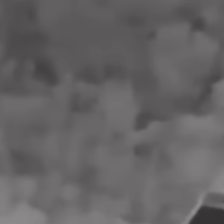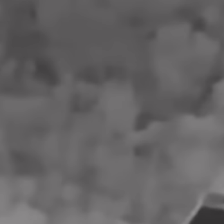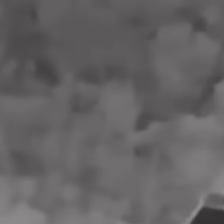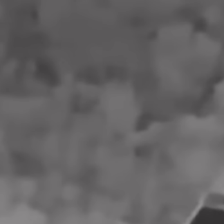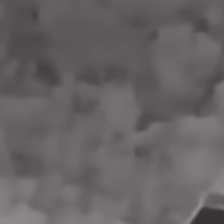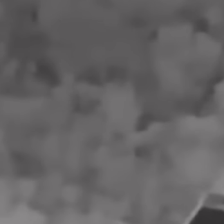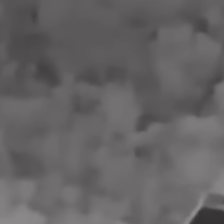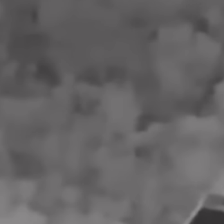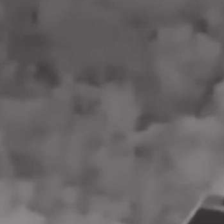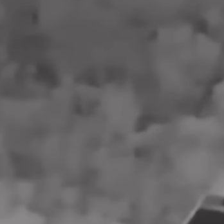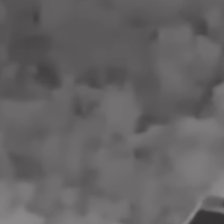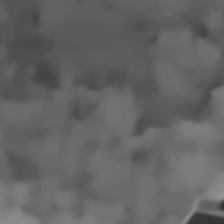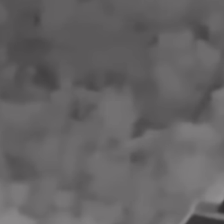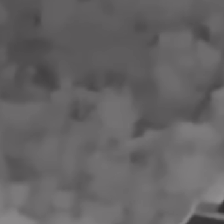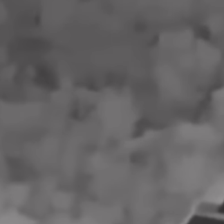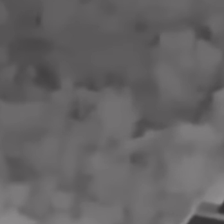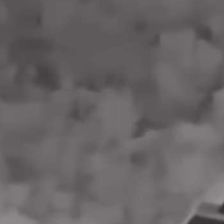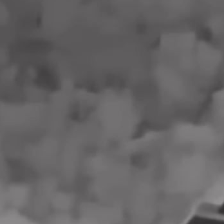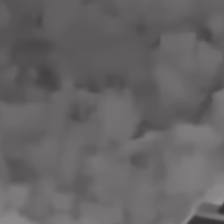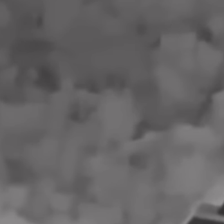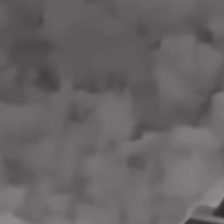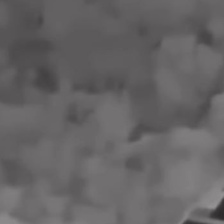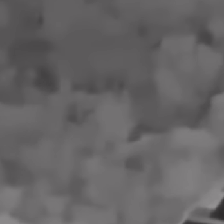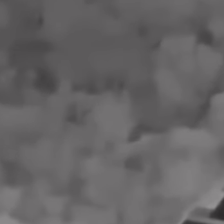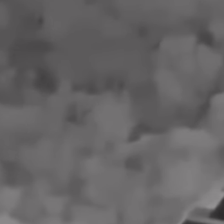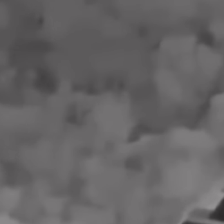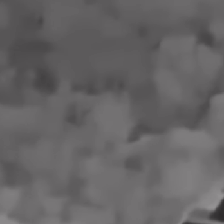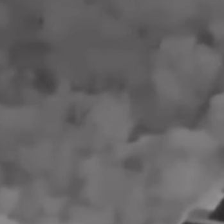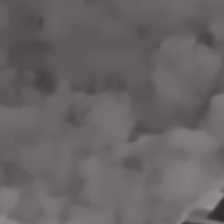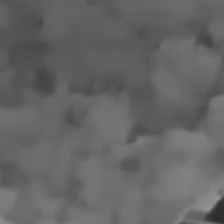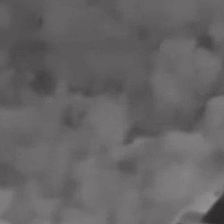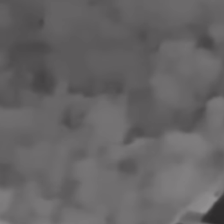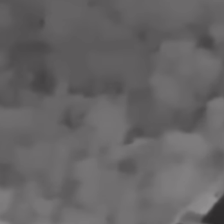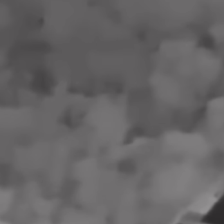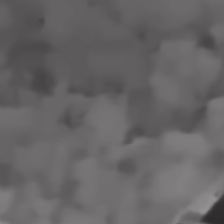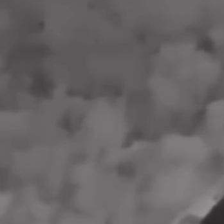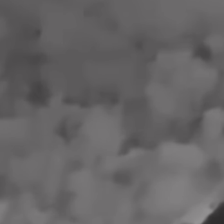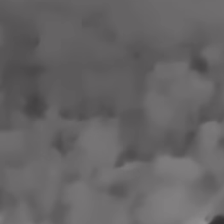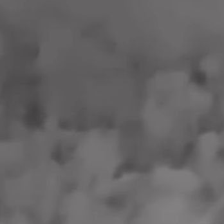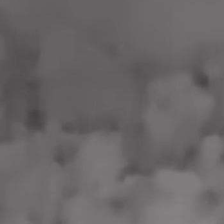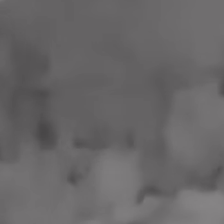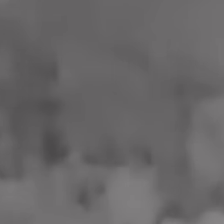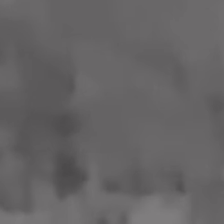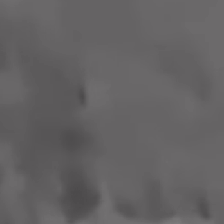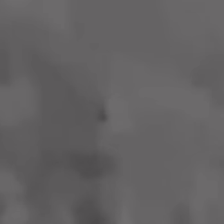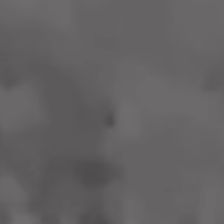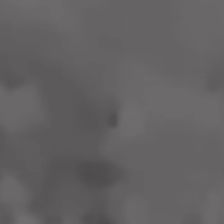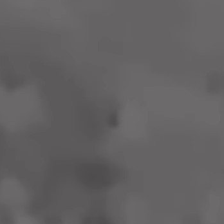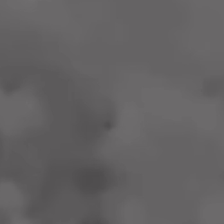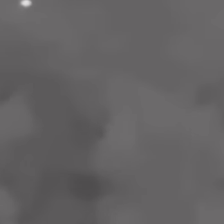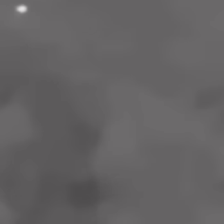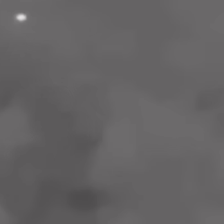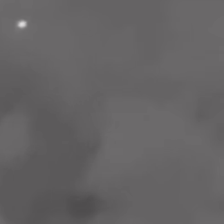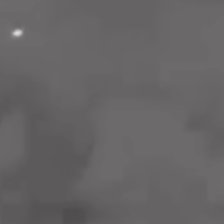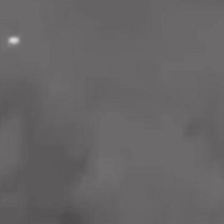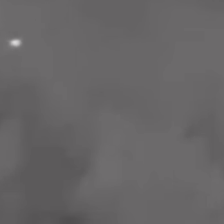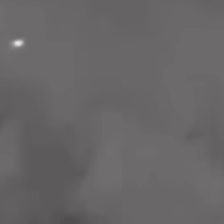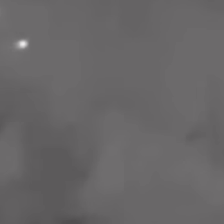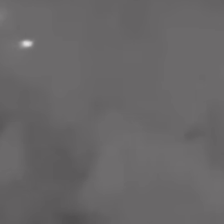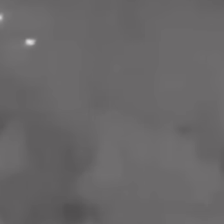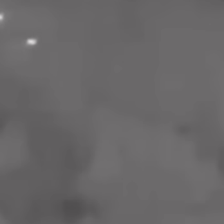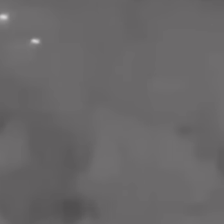dostać potężne ostrzeżenie, potężne, bo jeżeli to będzie tak dalej, no to proszę sobie wyobrazić, następnym